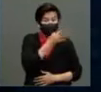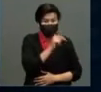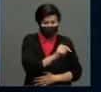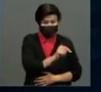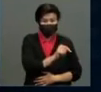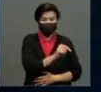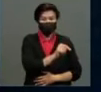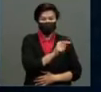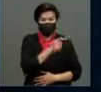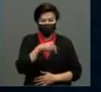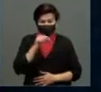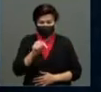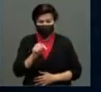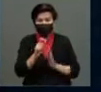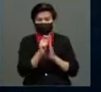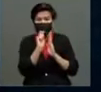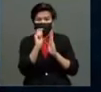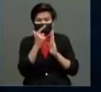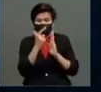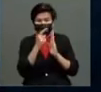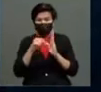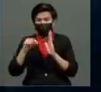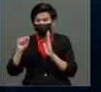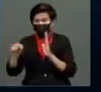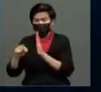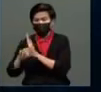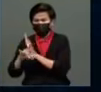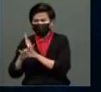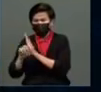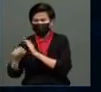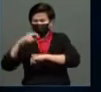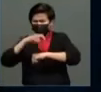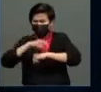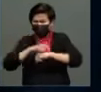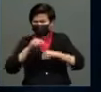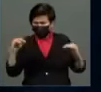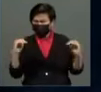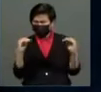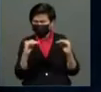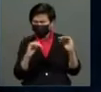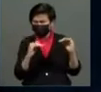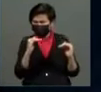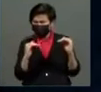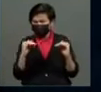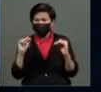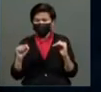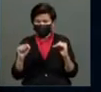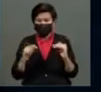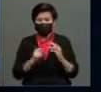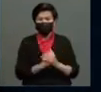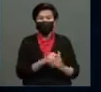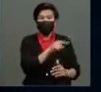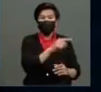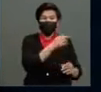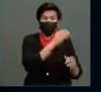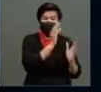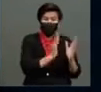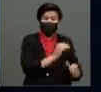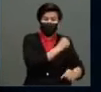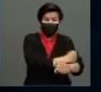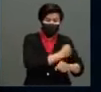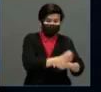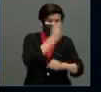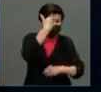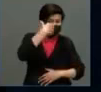ลากันอ่างทองคือจากแรงงานต่างด้าวแล้วก็มาเจอกันกับเรื่องของชลบุรีที่เป็นลักษณะกลุ่มก้อ